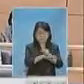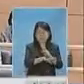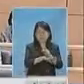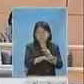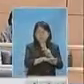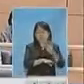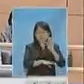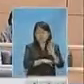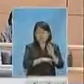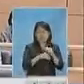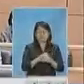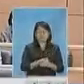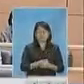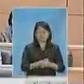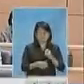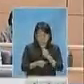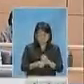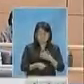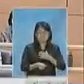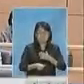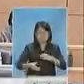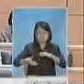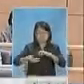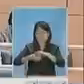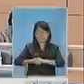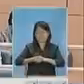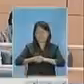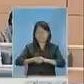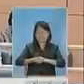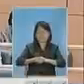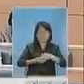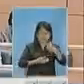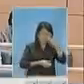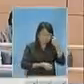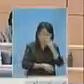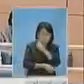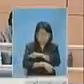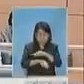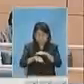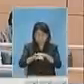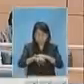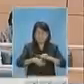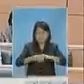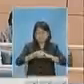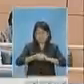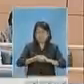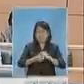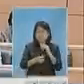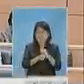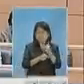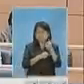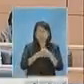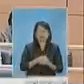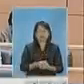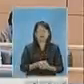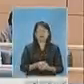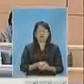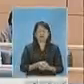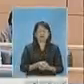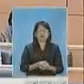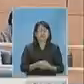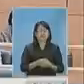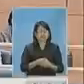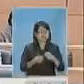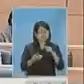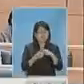นี้เขาก็ทำแล้วเทำสำเร็จครับเค้าเดินผ่านแรง